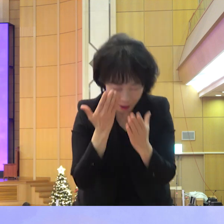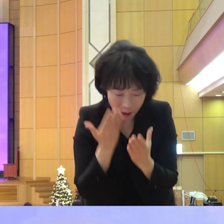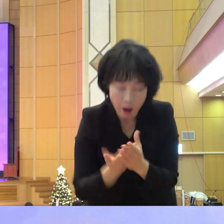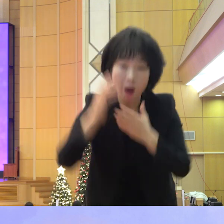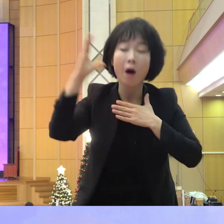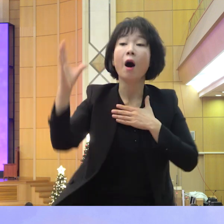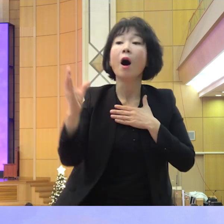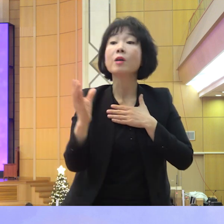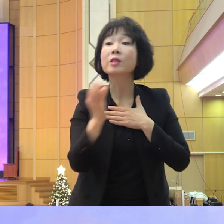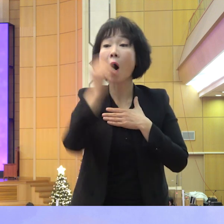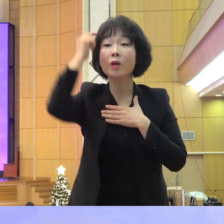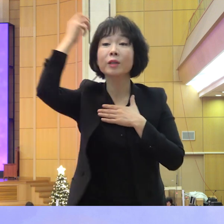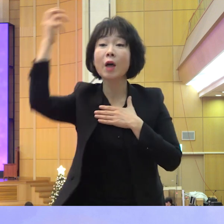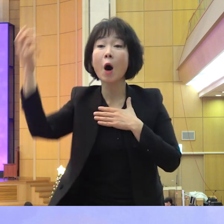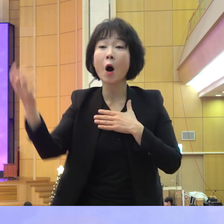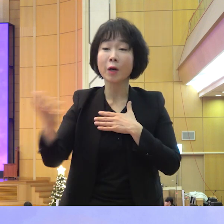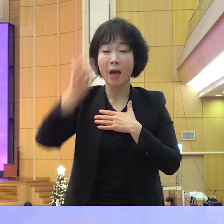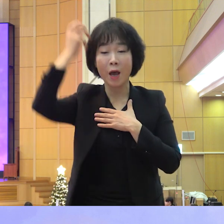하소서.